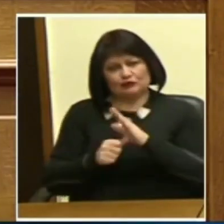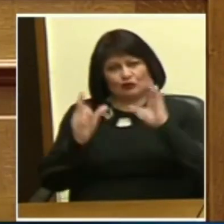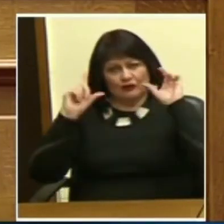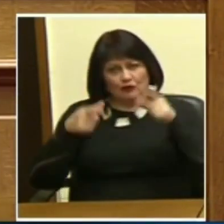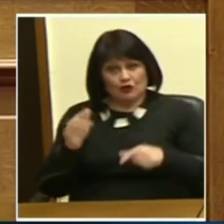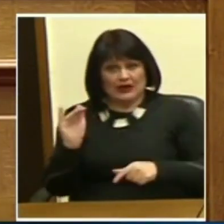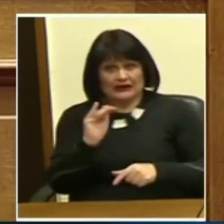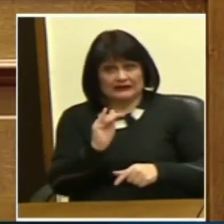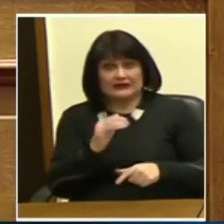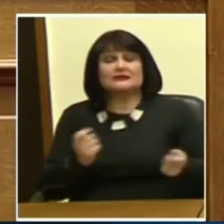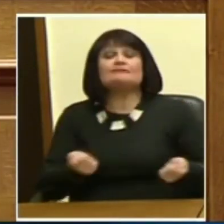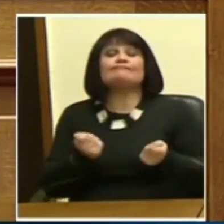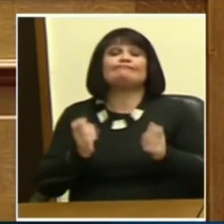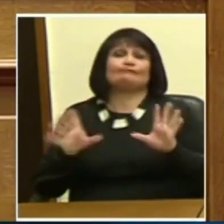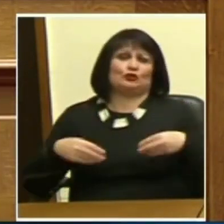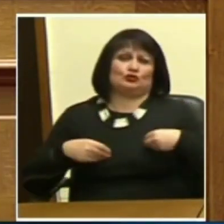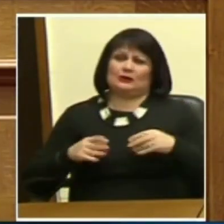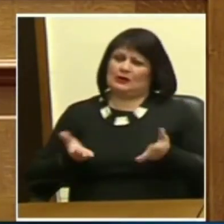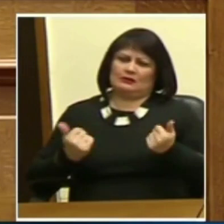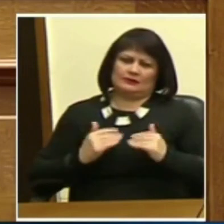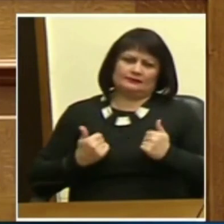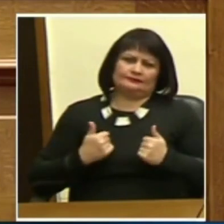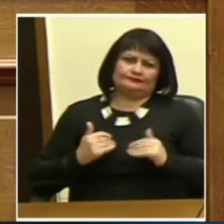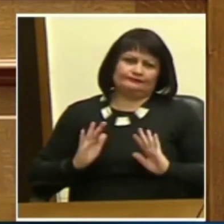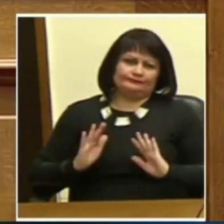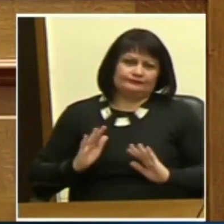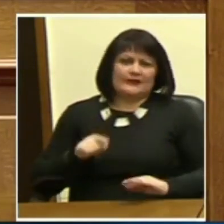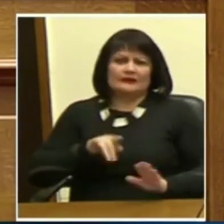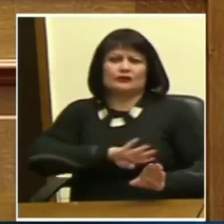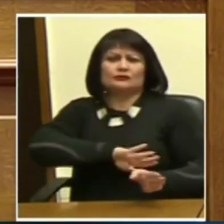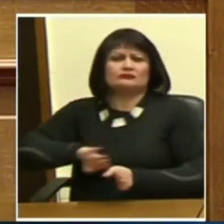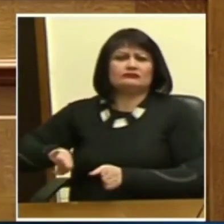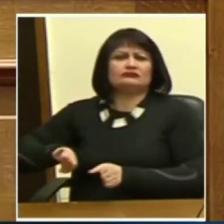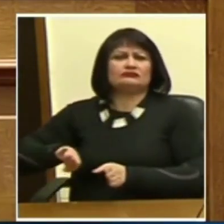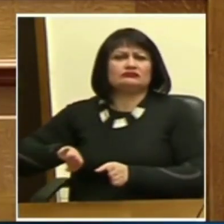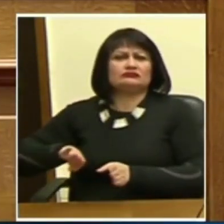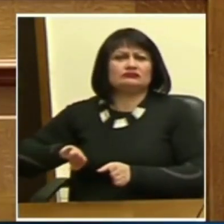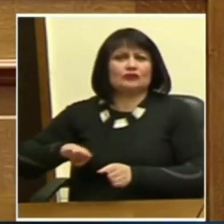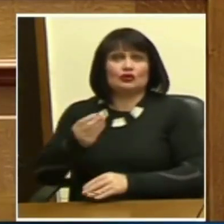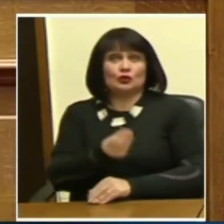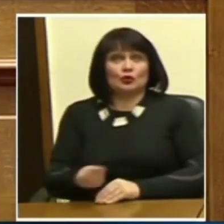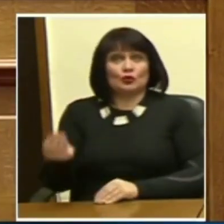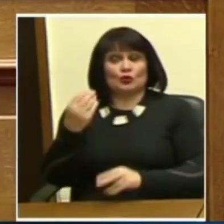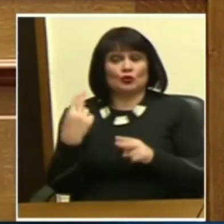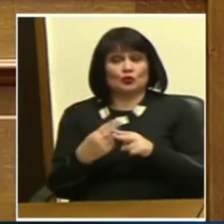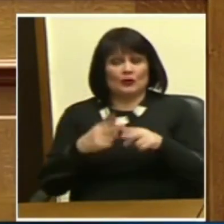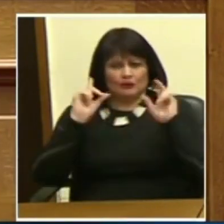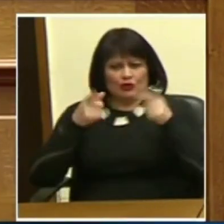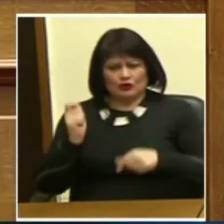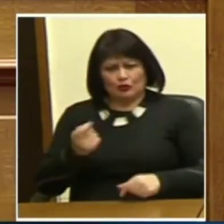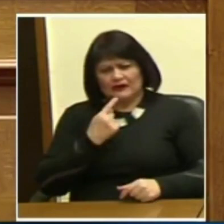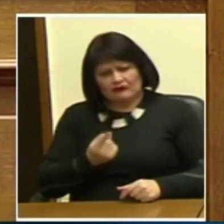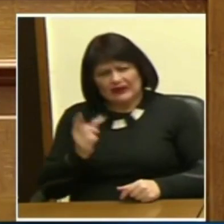δεν είναι δυνατόν να γίνει δεκτή από εμάς, αφού παραγνωρίζει την ιδιότητα του εκλογικού σώματος ως το ανώτατο οργάνου του δημοκρατικού μας